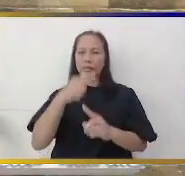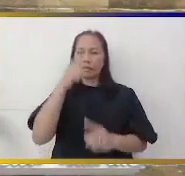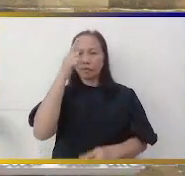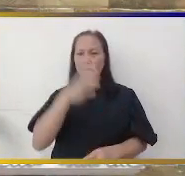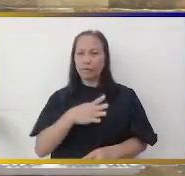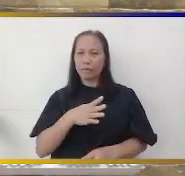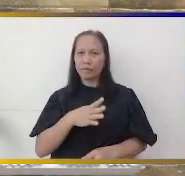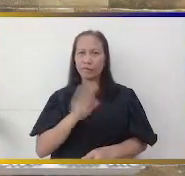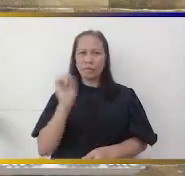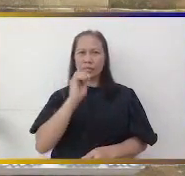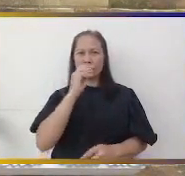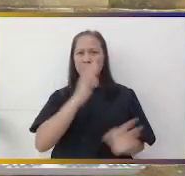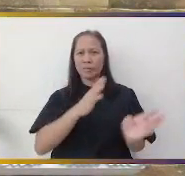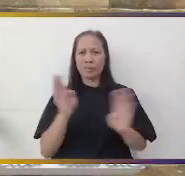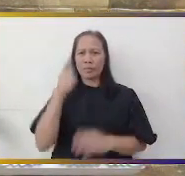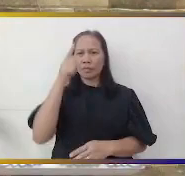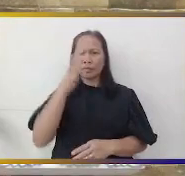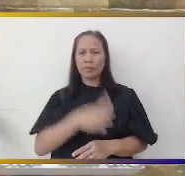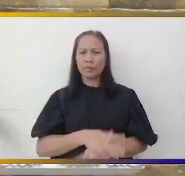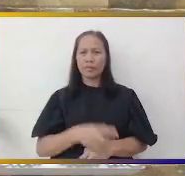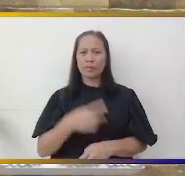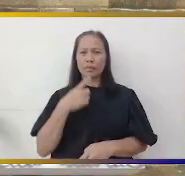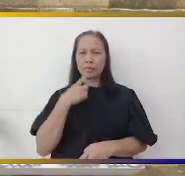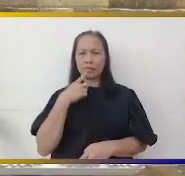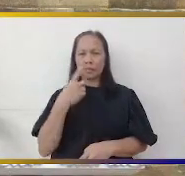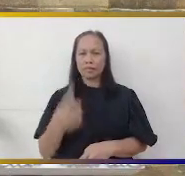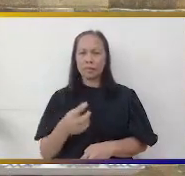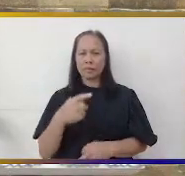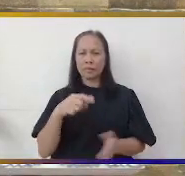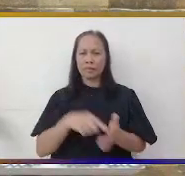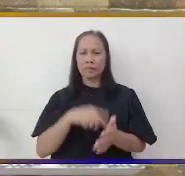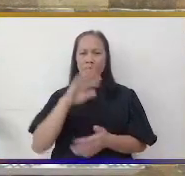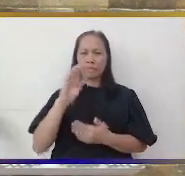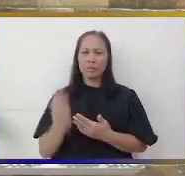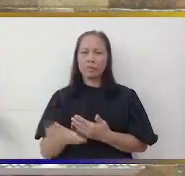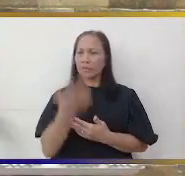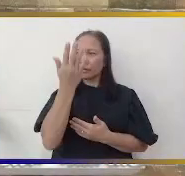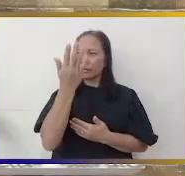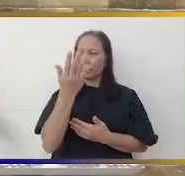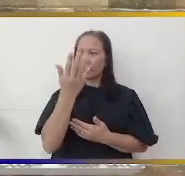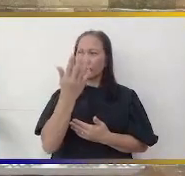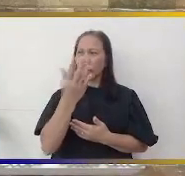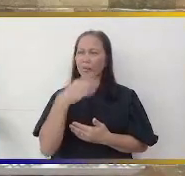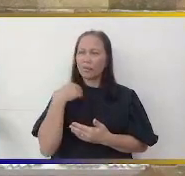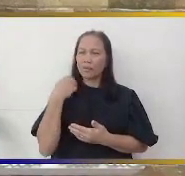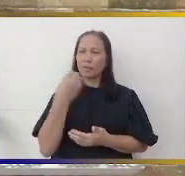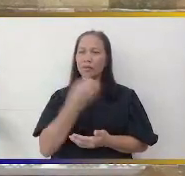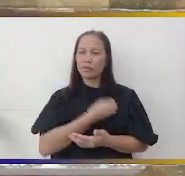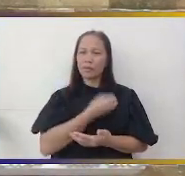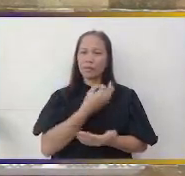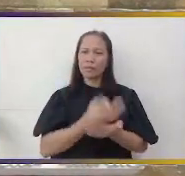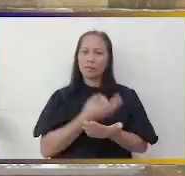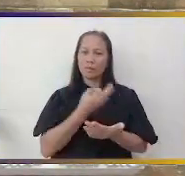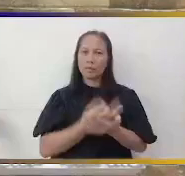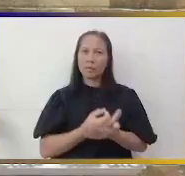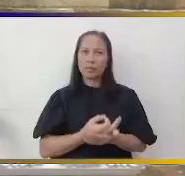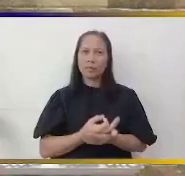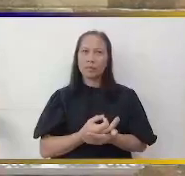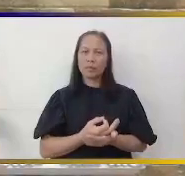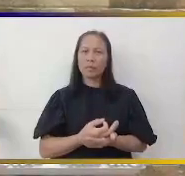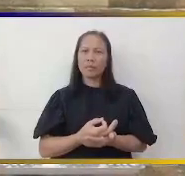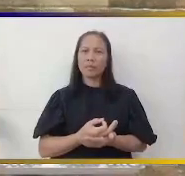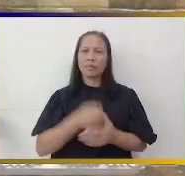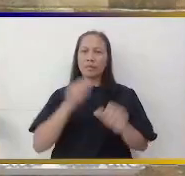Diyos mga kapatid Kayo po ang magsabi ngayong umaga yung pera ba natin ngayon inilalapit tayo sa